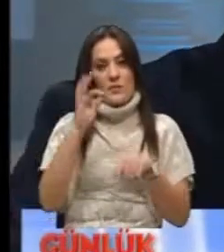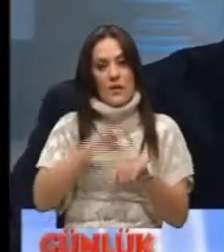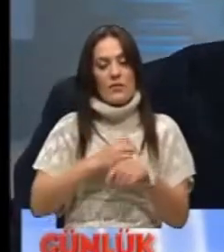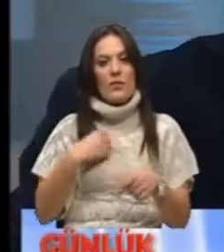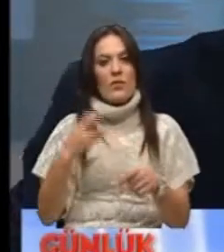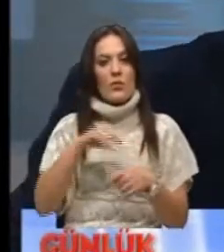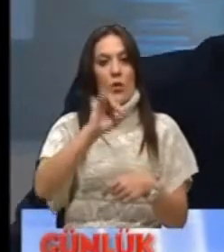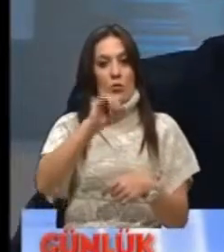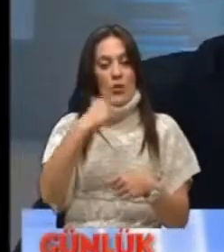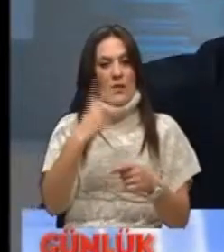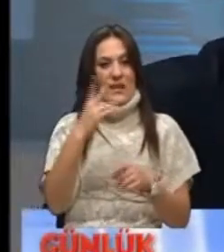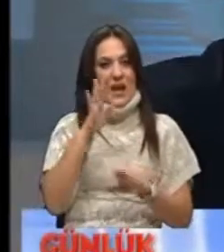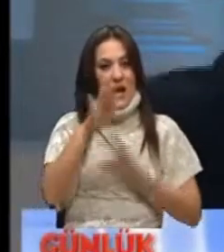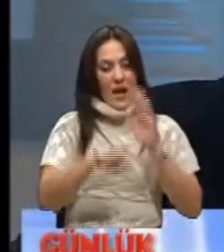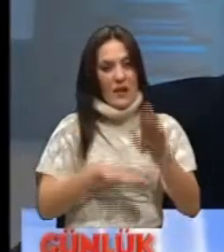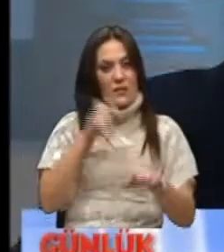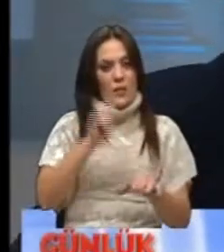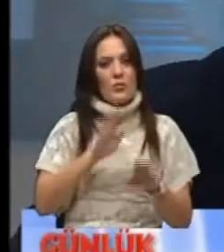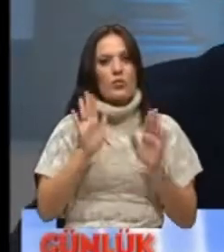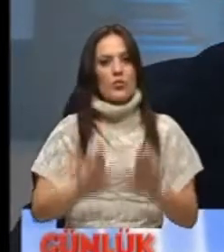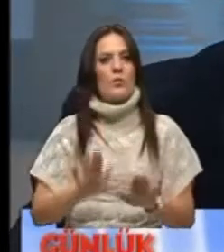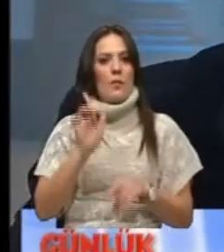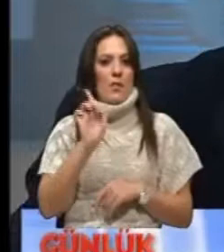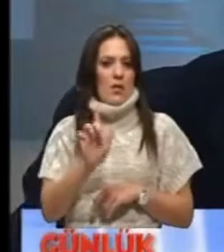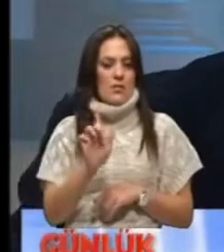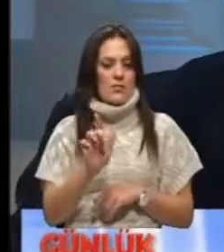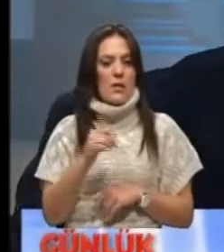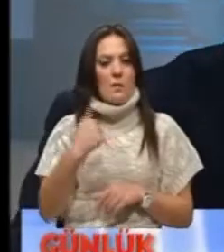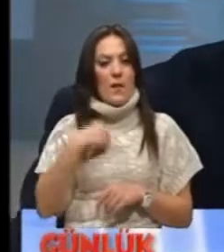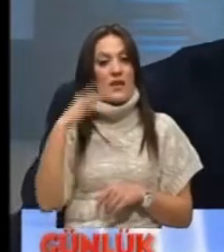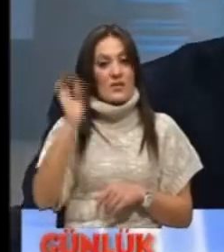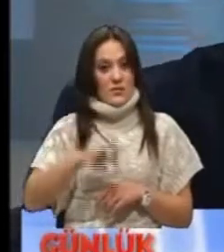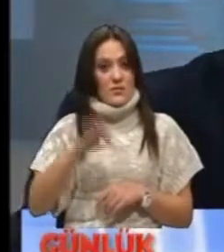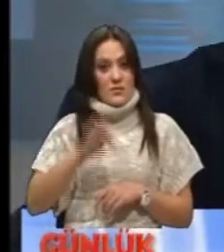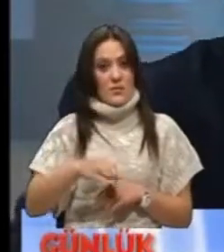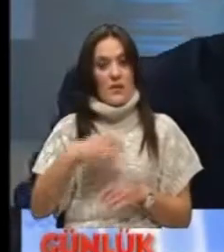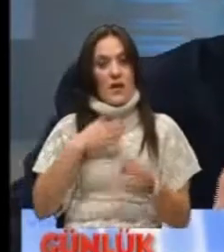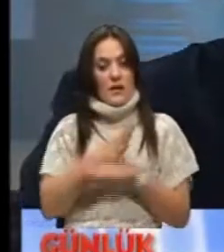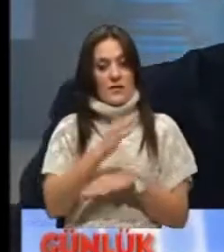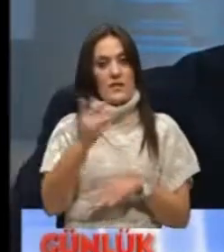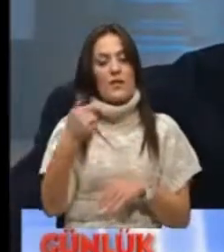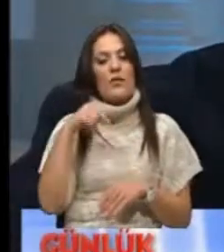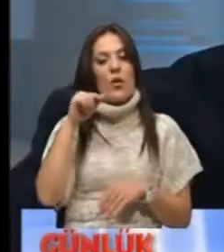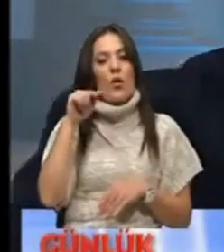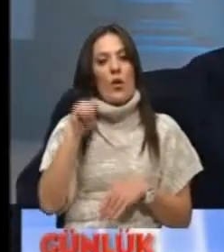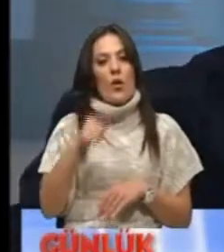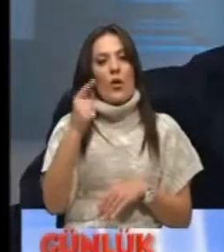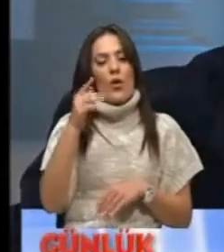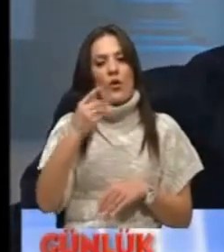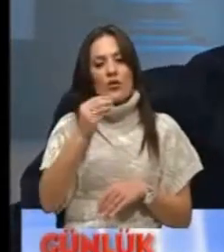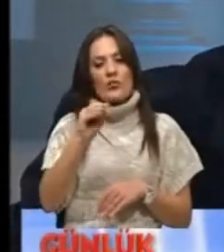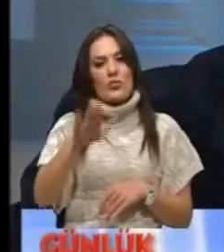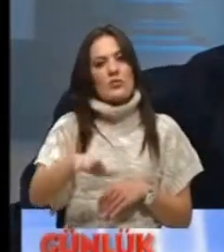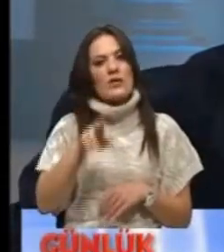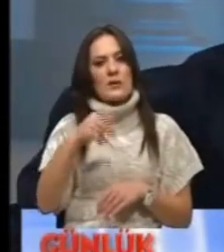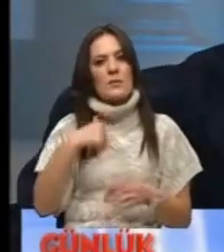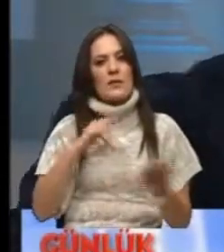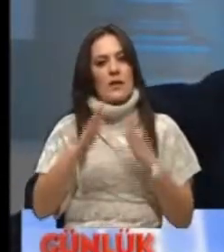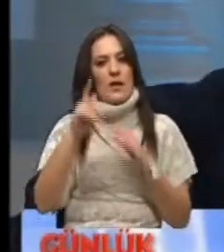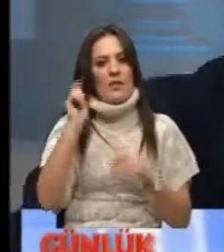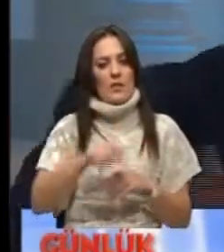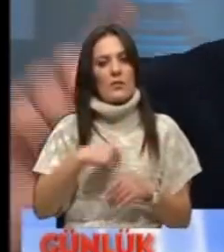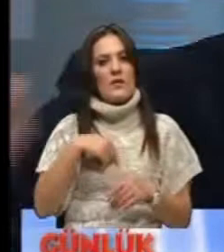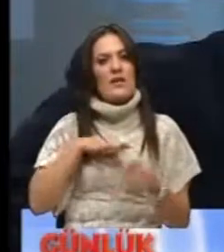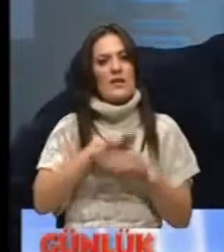dönüp dolaba doğru iki adım attığımda duracağım. Ben şu anda esasında o küçük çocuk gibi davranıyorum. Hı